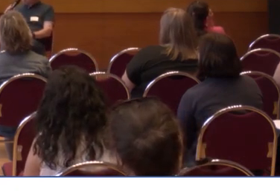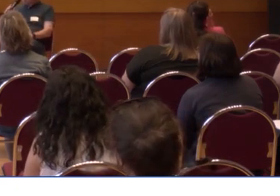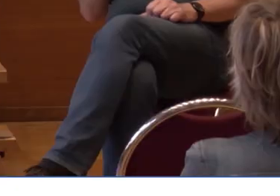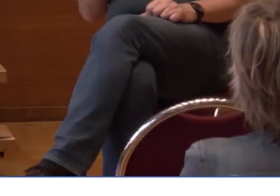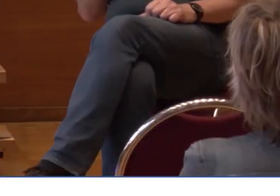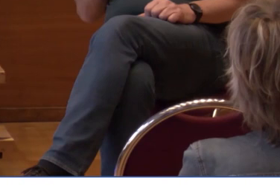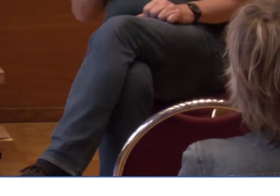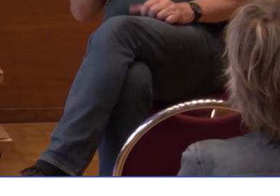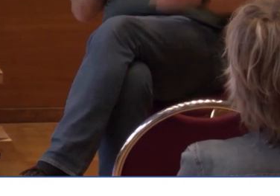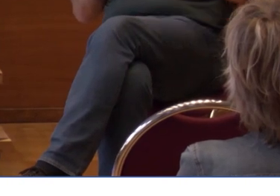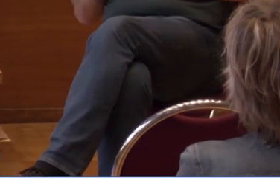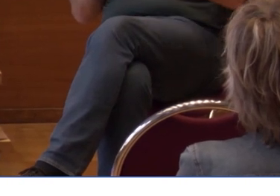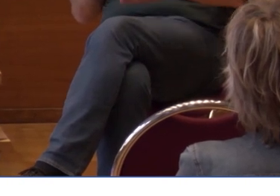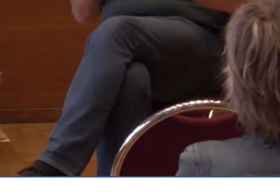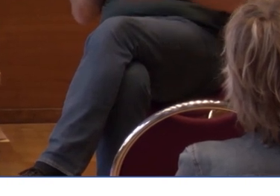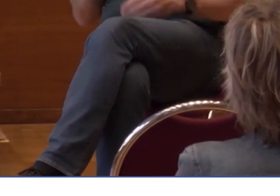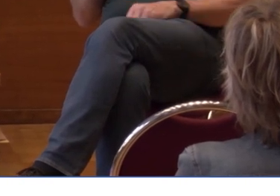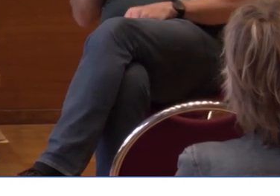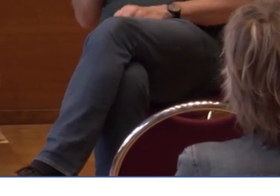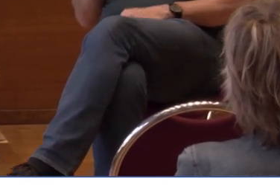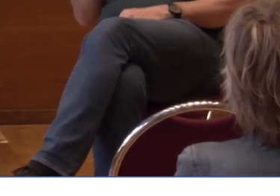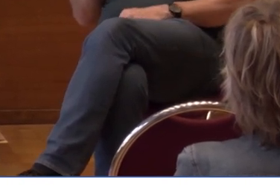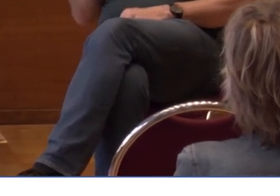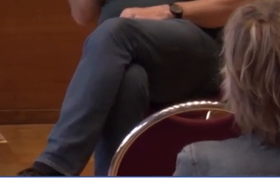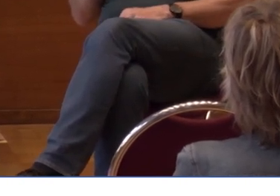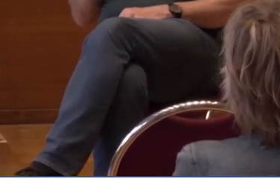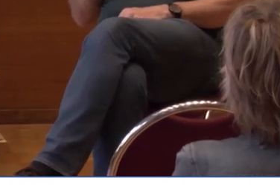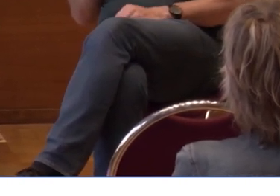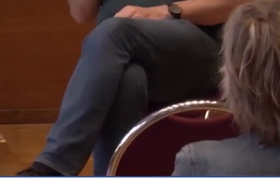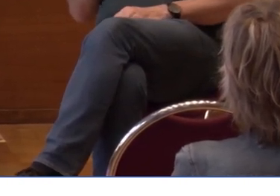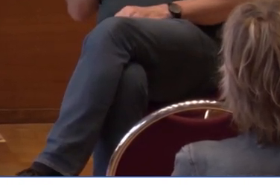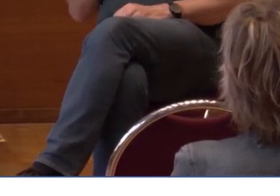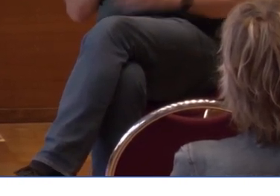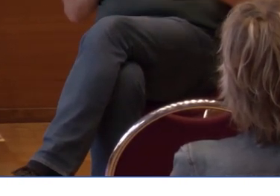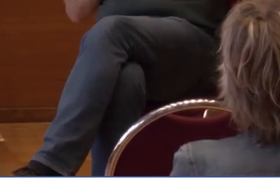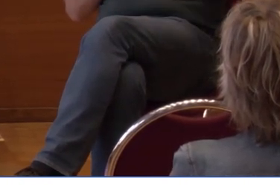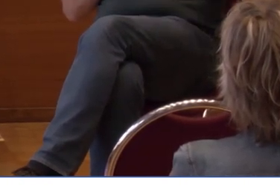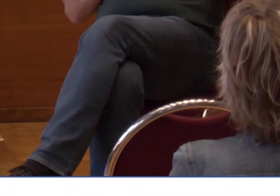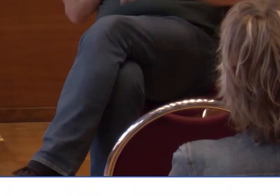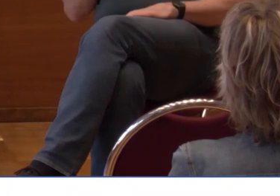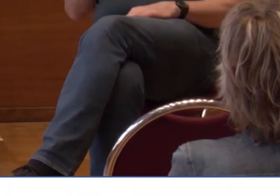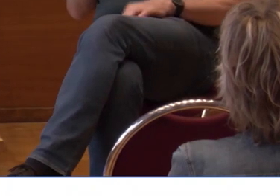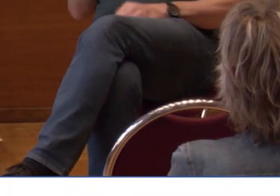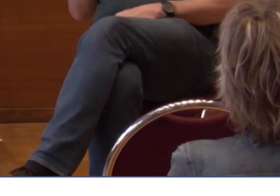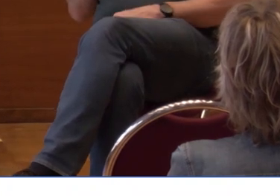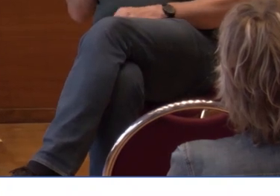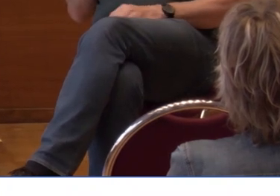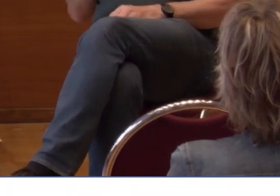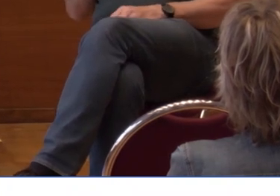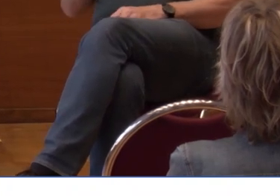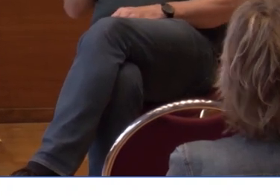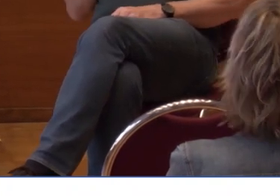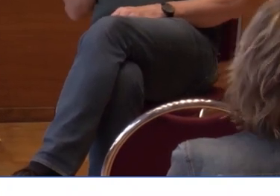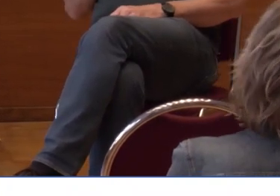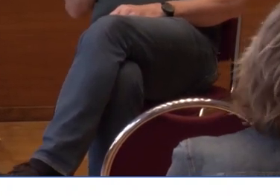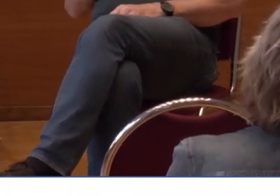durch die kooperative Zusammenarbeit verschiedenste Akteure die ja auch vor Ort zusammenarbeiten sollen auf einer anderen Ebene